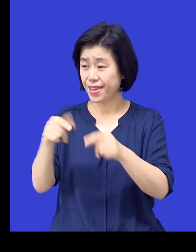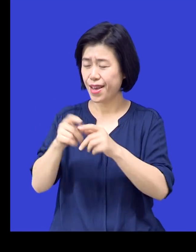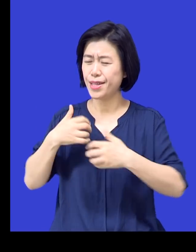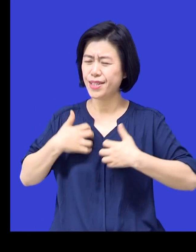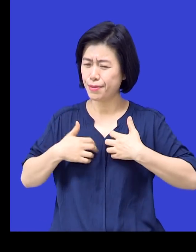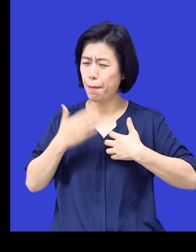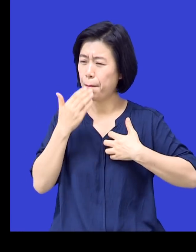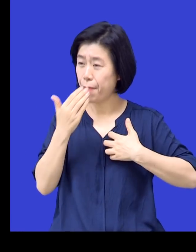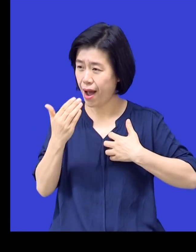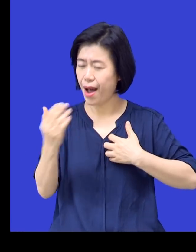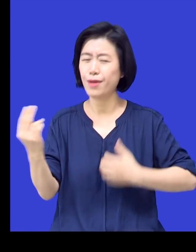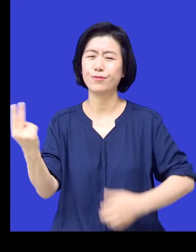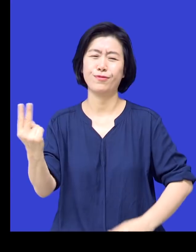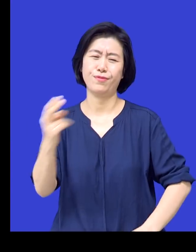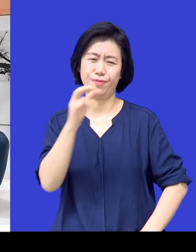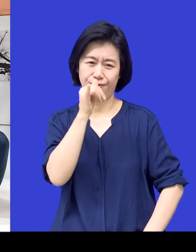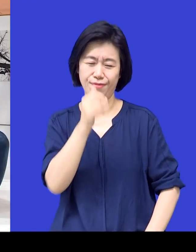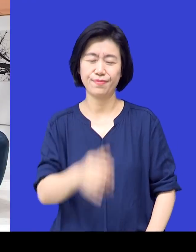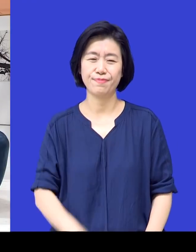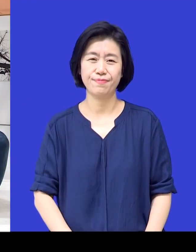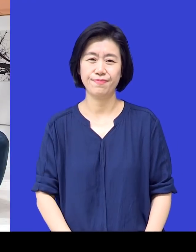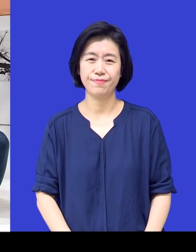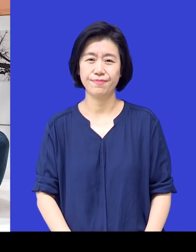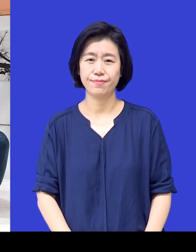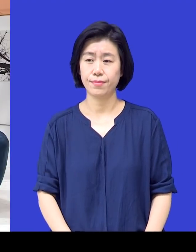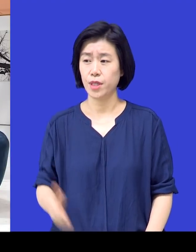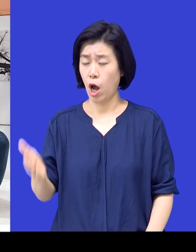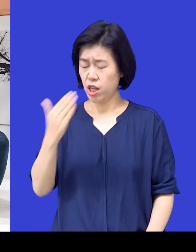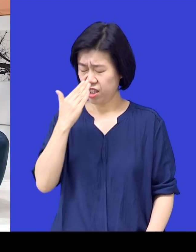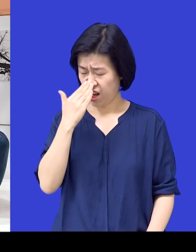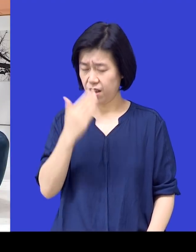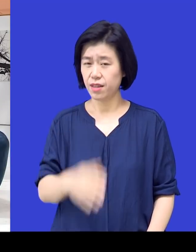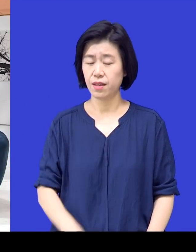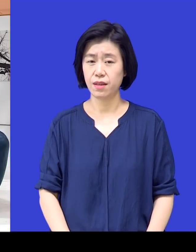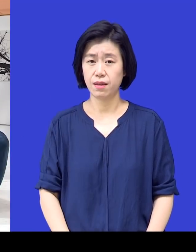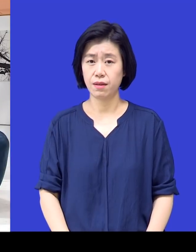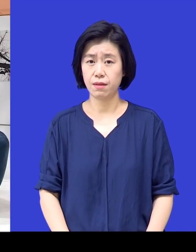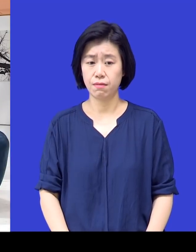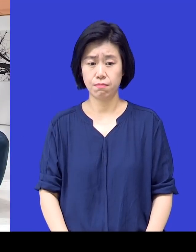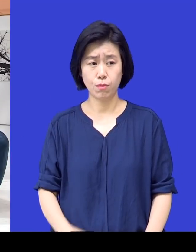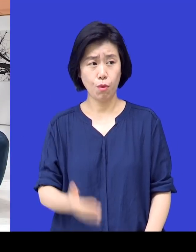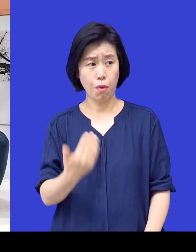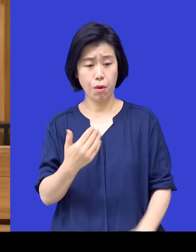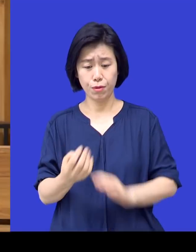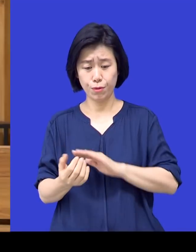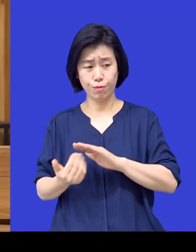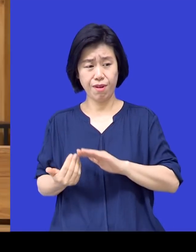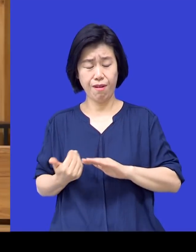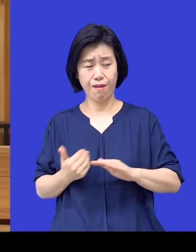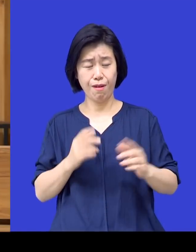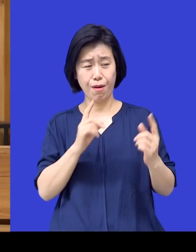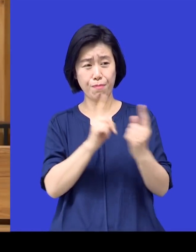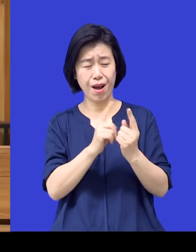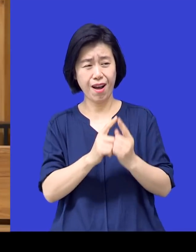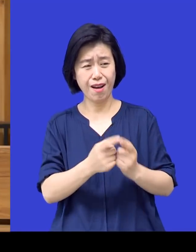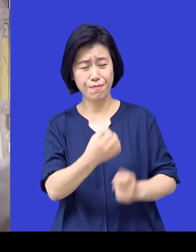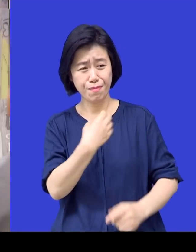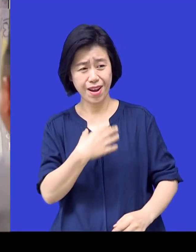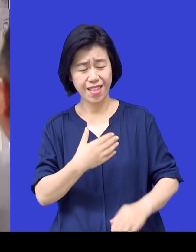그런 사람이다. 예. 대기실의 모습을 착해요. 안 굉장히 보셨죠? 착해요. 대기실의 모습을 안 보셨죠?